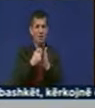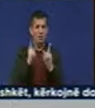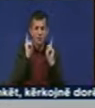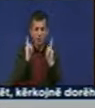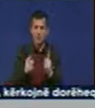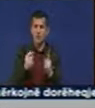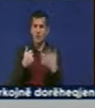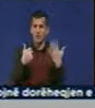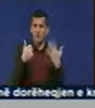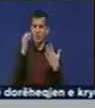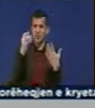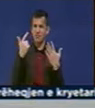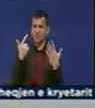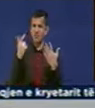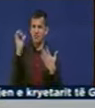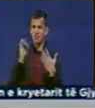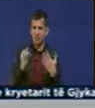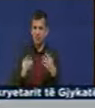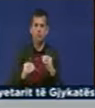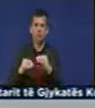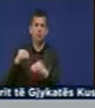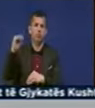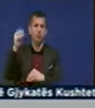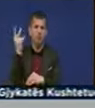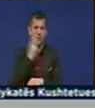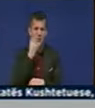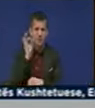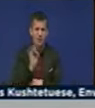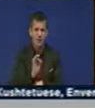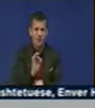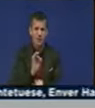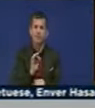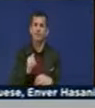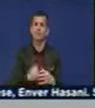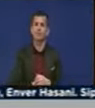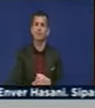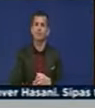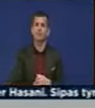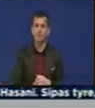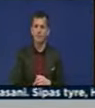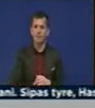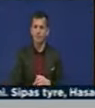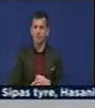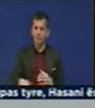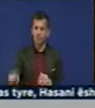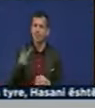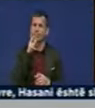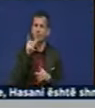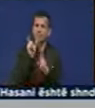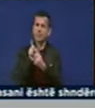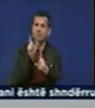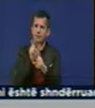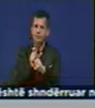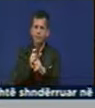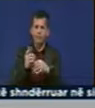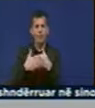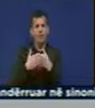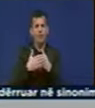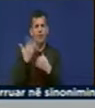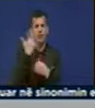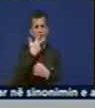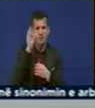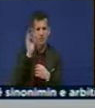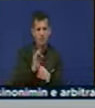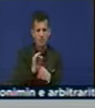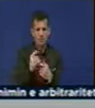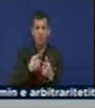nga 6-7% të kalojmë në këtë numër 20%. Dhe ne po tentojmë që të shkojmë tek 30% që ose një